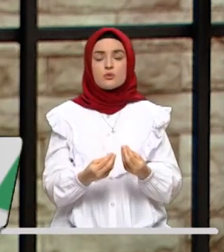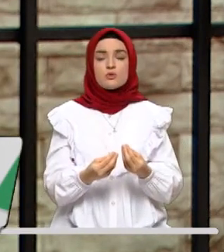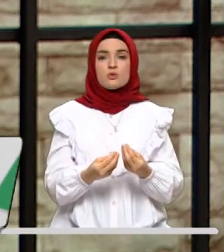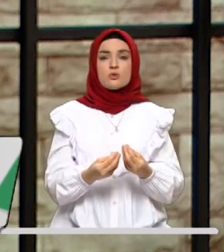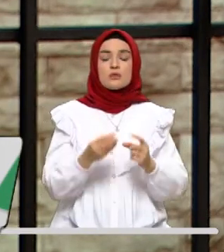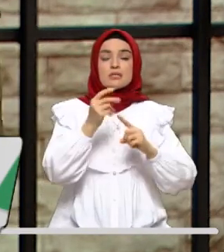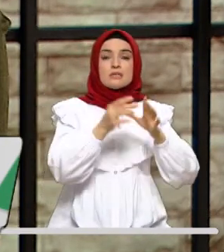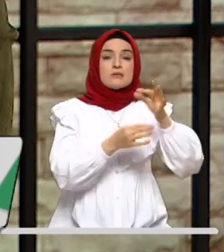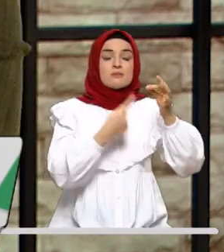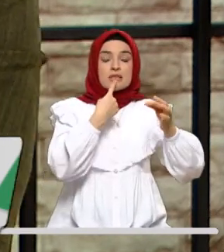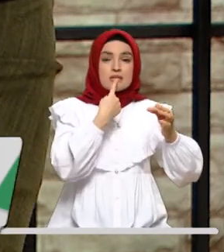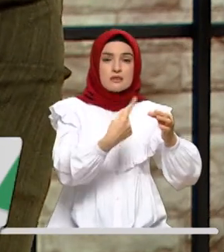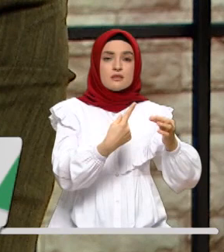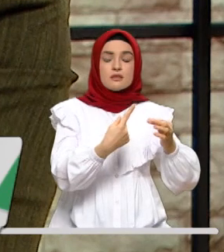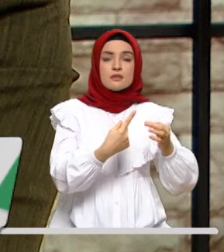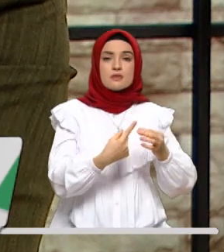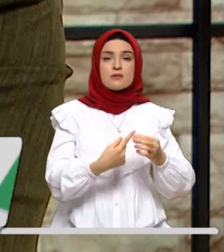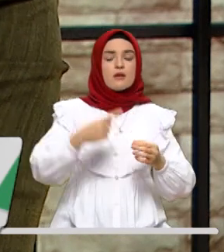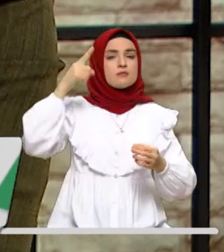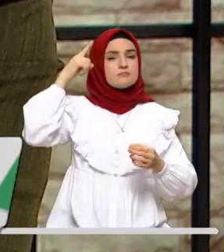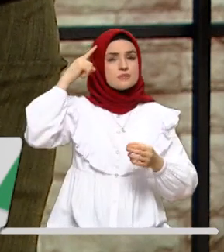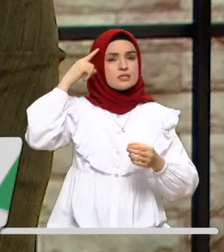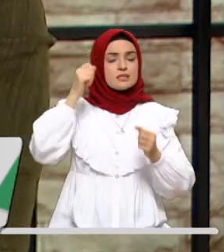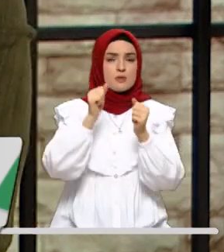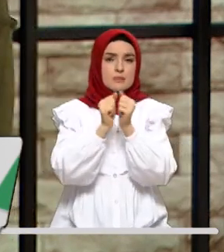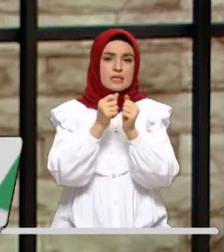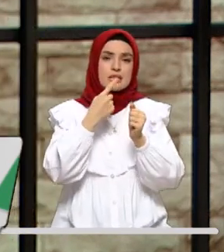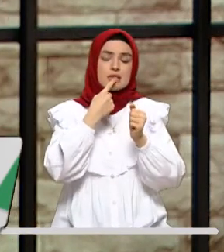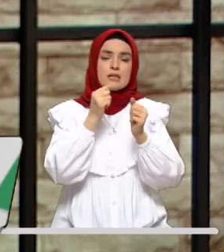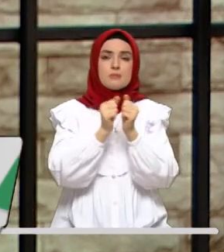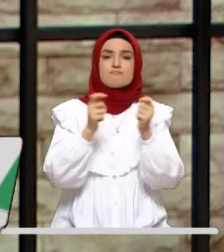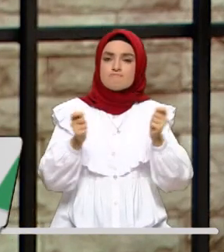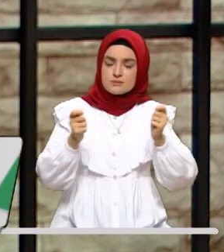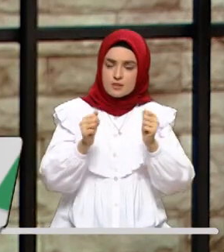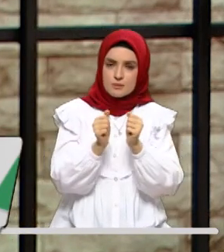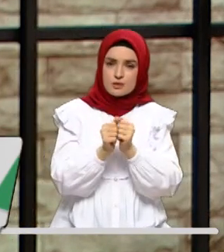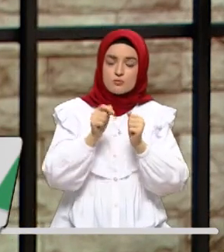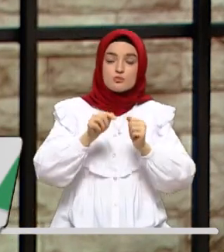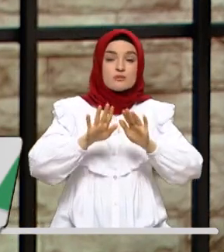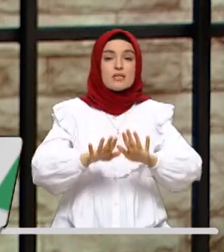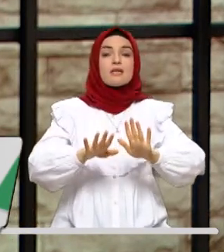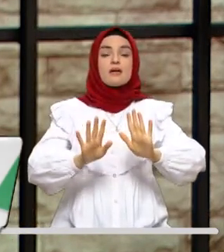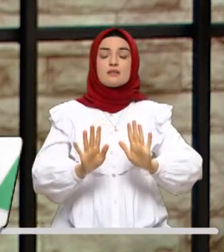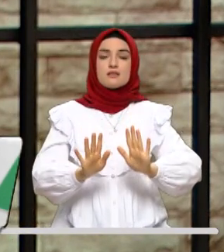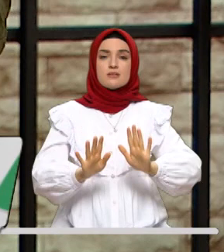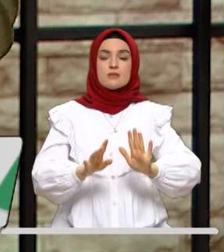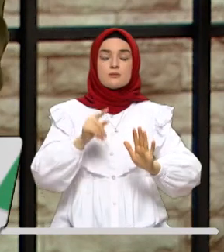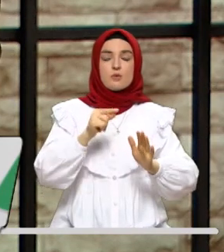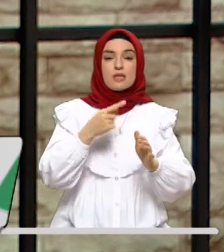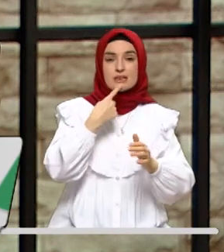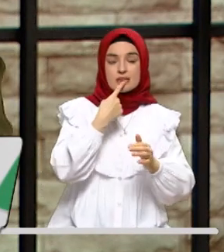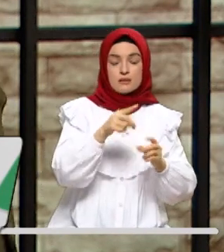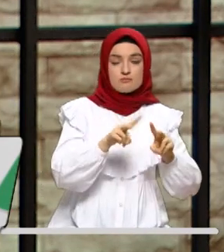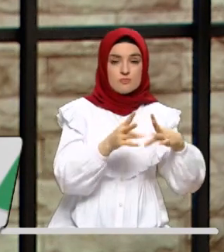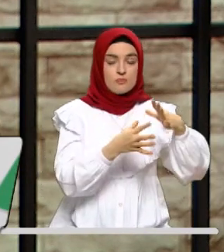Gaspıralı bir şey diyordu. Fikirde birlik, dilde birlik, işte birlik. Ama bu yeterli mi? Yeterli değil. Çünkü Muhammed İkbal de diyor